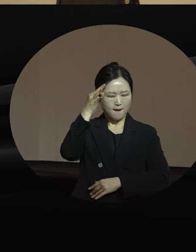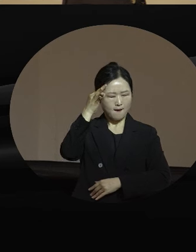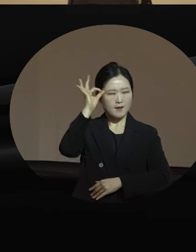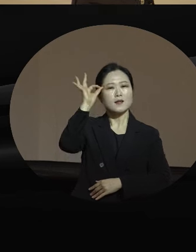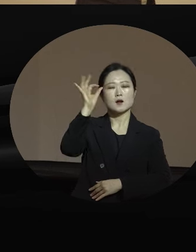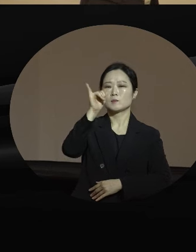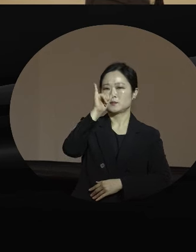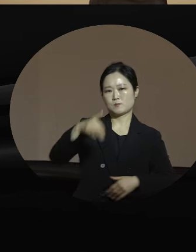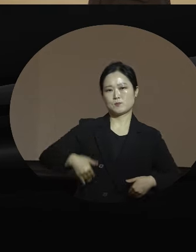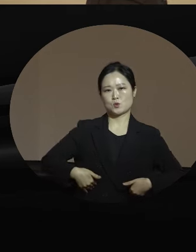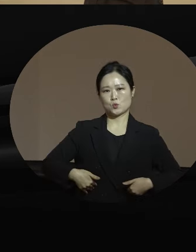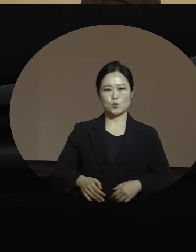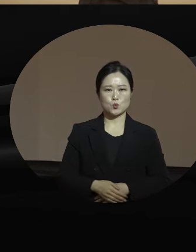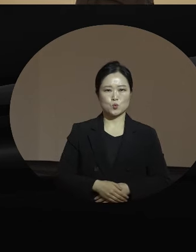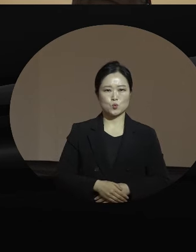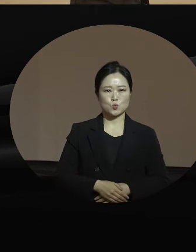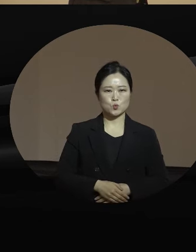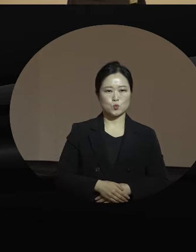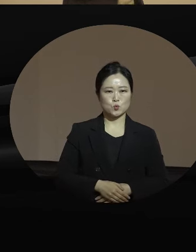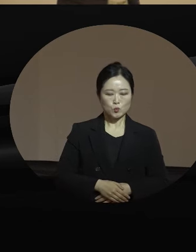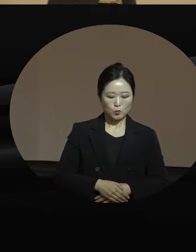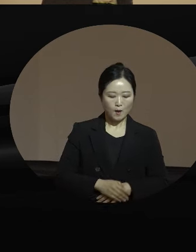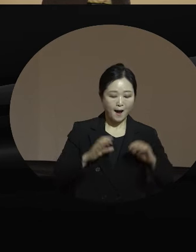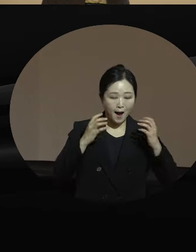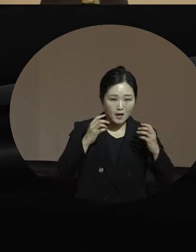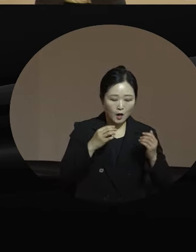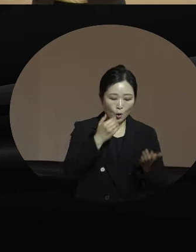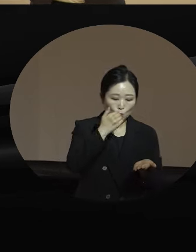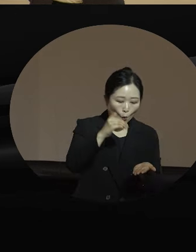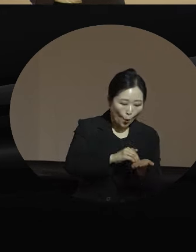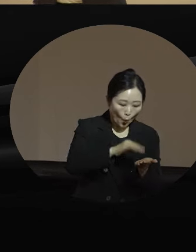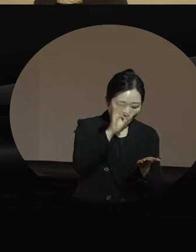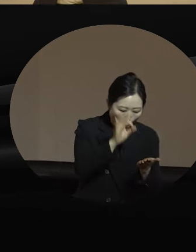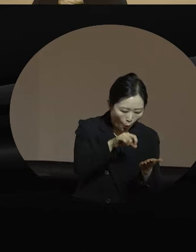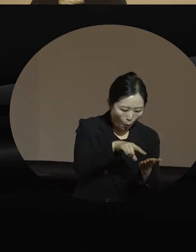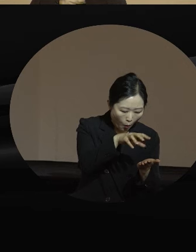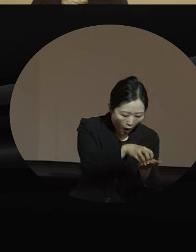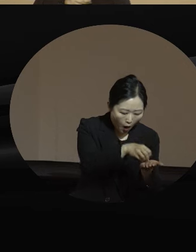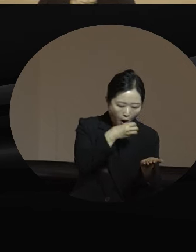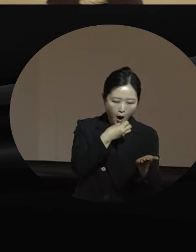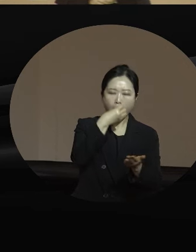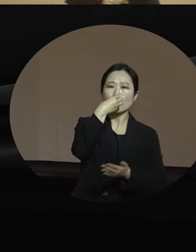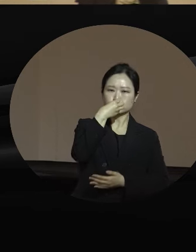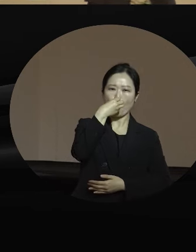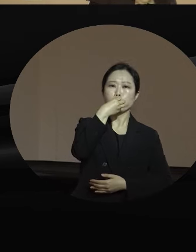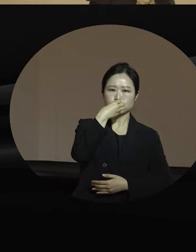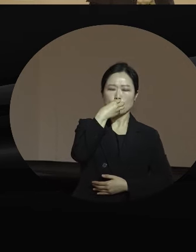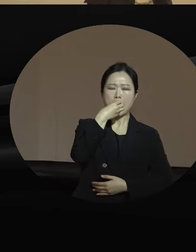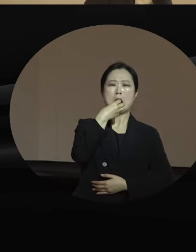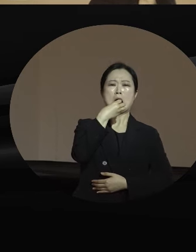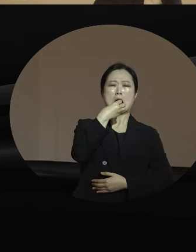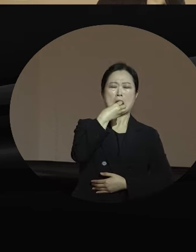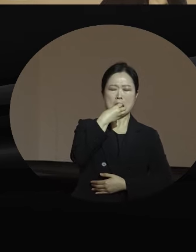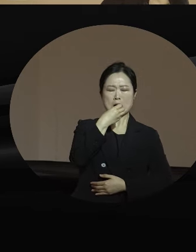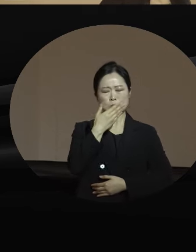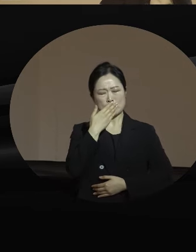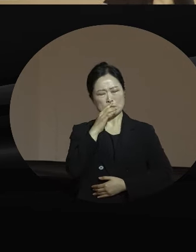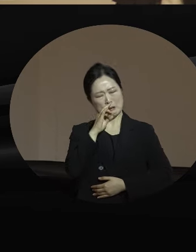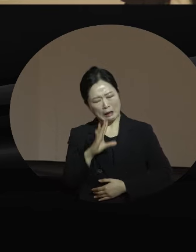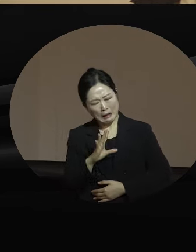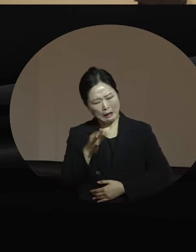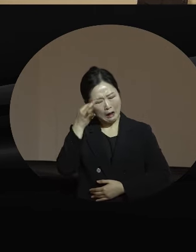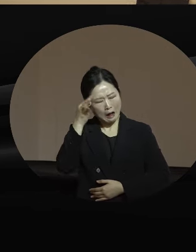아이가 돌을 자기가 골라서 자율적으로 먹어보고 놀라서 먹으면 안 되겠다라는 이 과정이 학습이에요. 선생님이나 부모가 가르쳐줘요. 잘